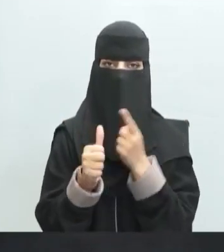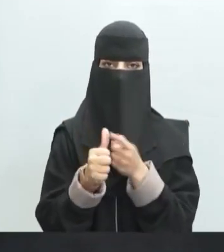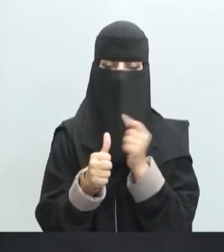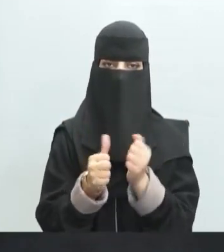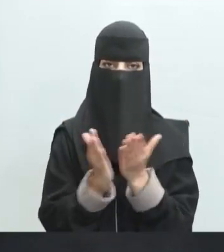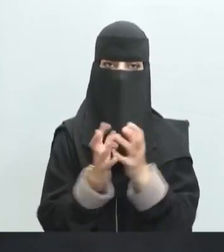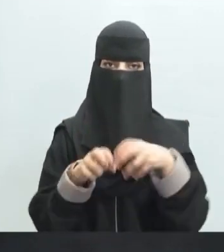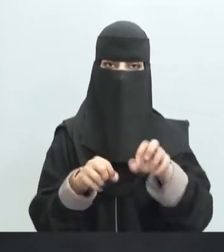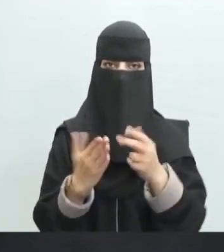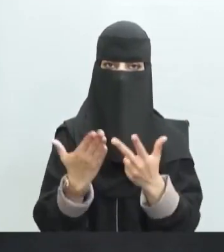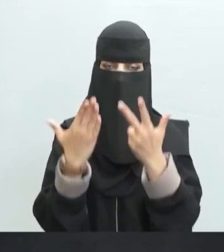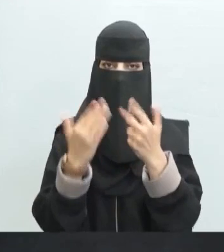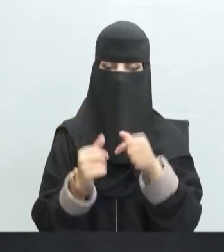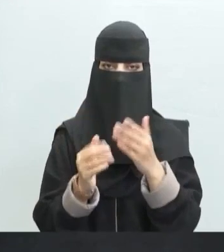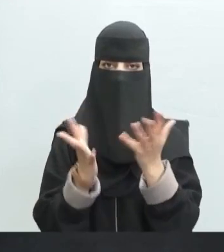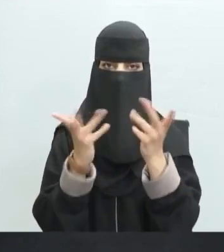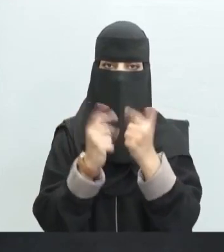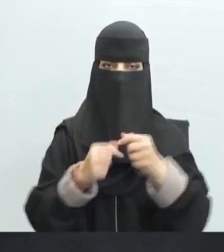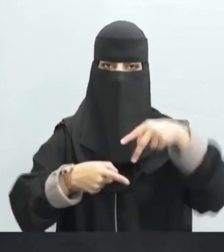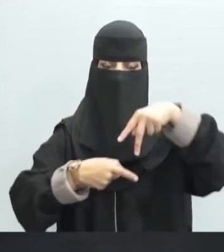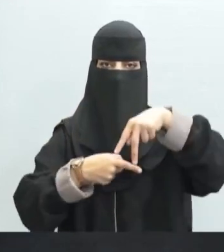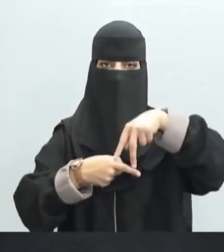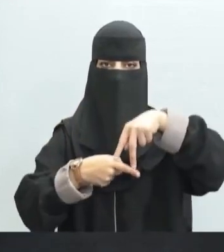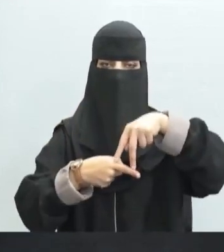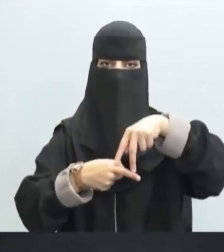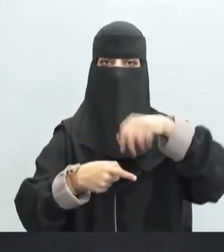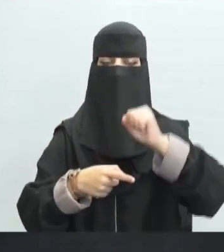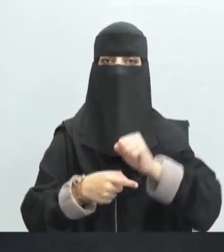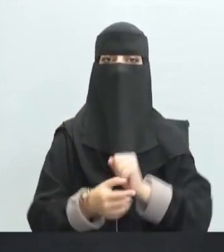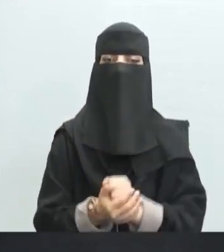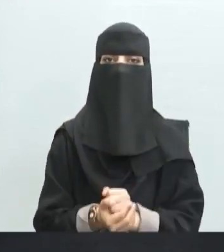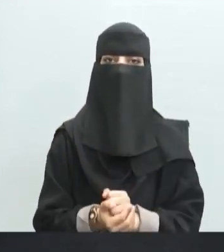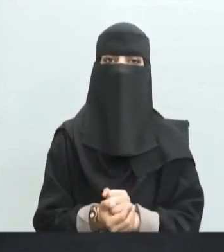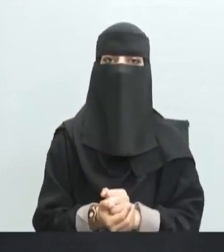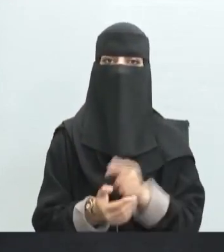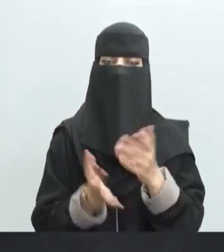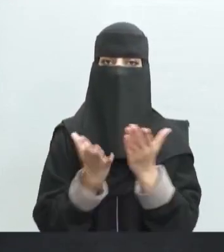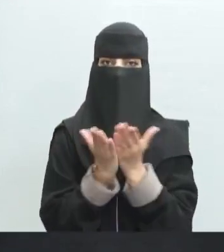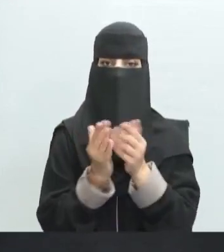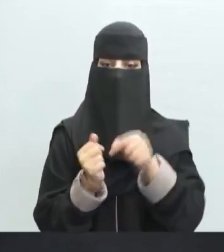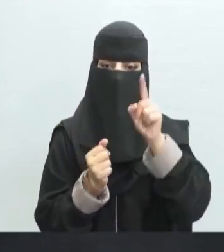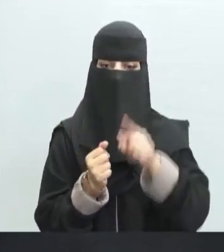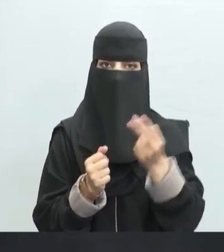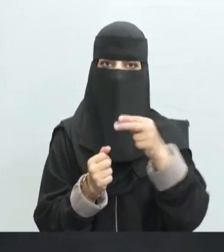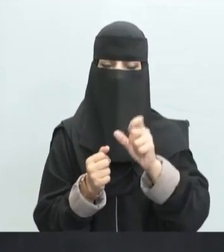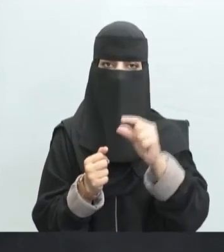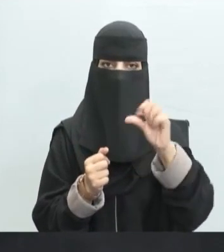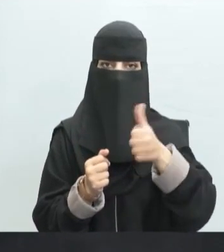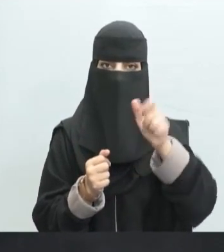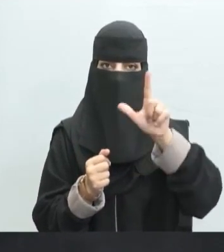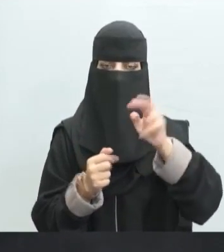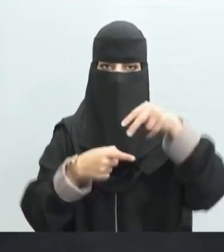دروس الفصل الثامن درس حساب الم او فصل حساب المثلثات ودرسنا اليوم عن الدوال